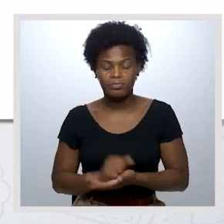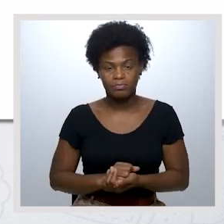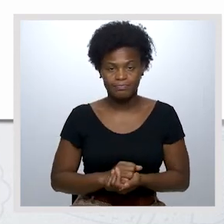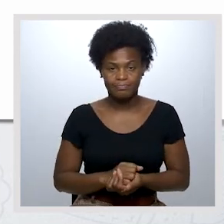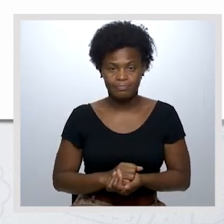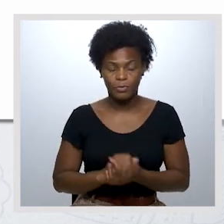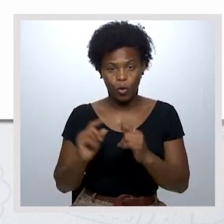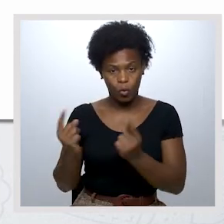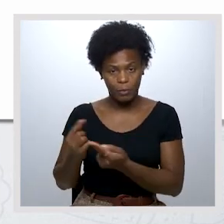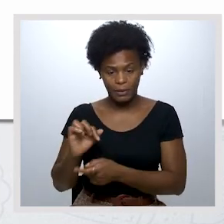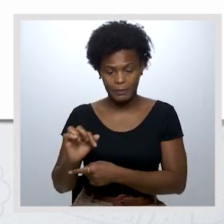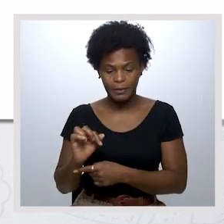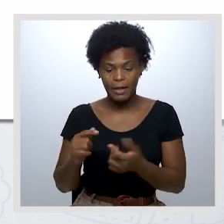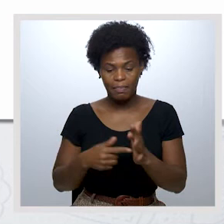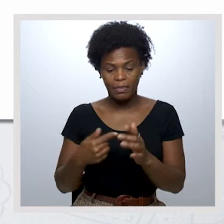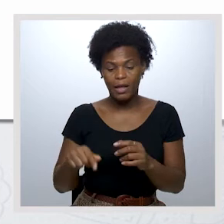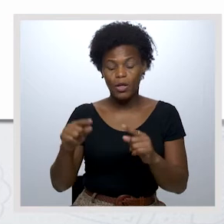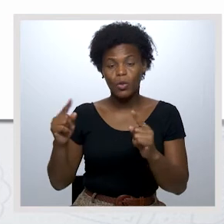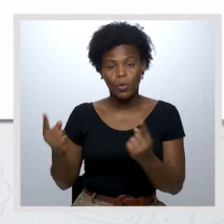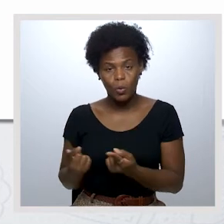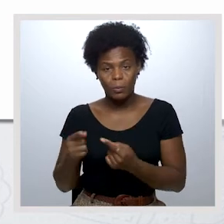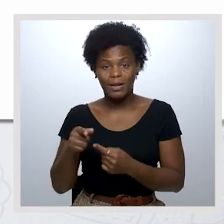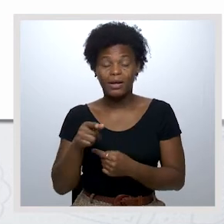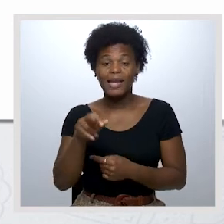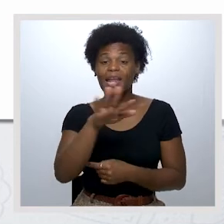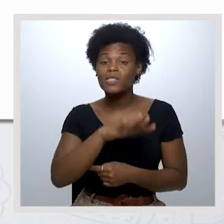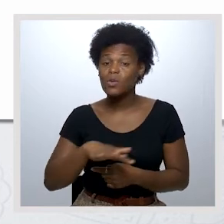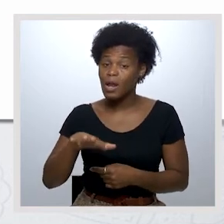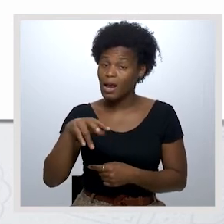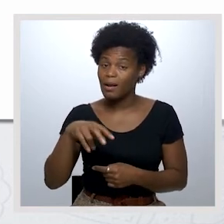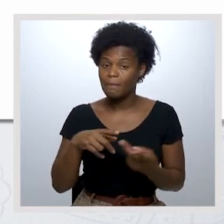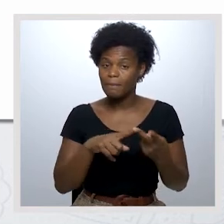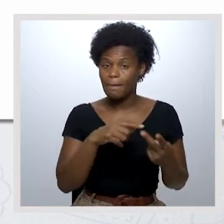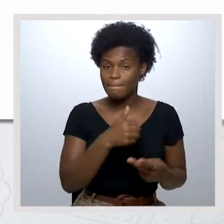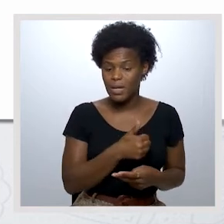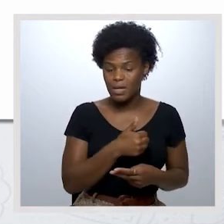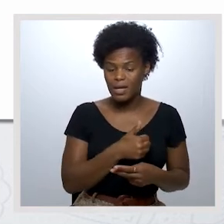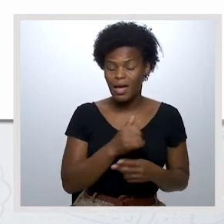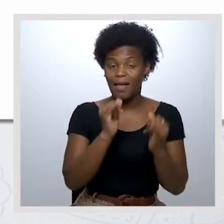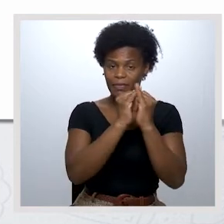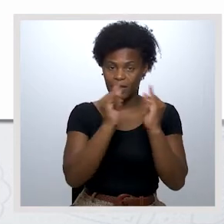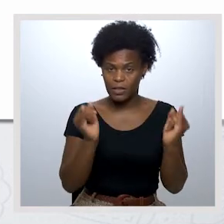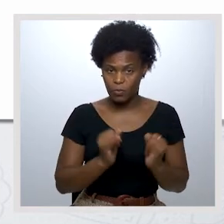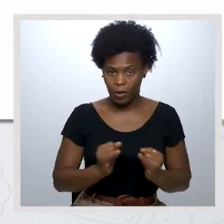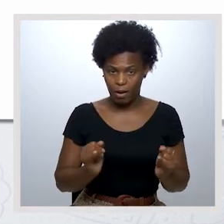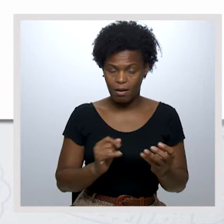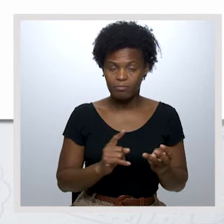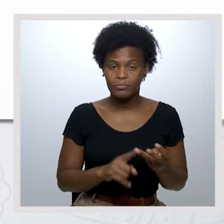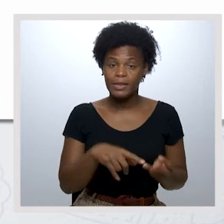bon? Vous avez les rubriques. A, national. B,